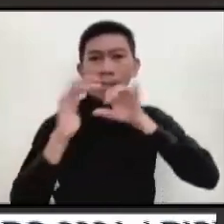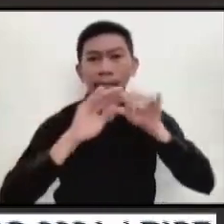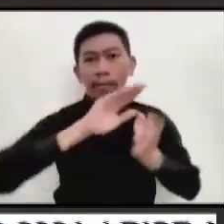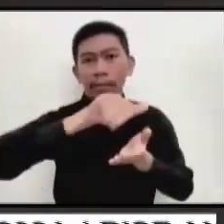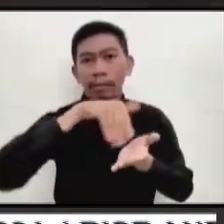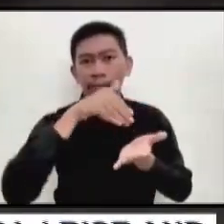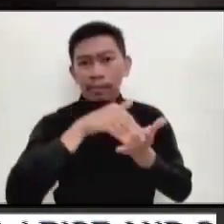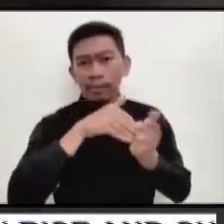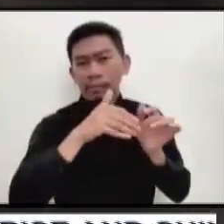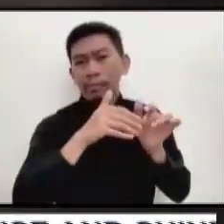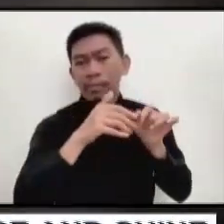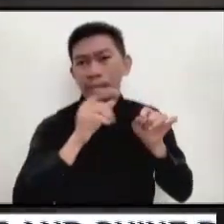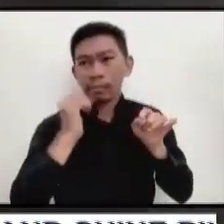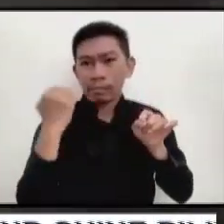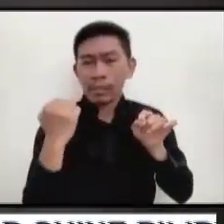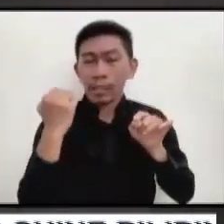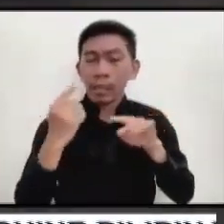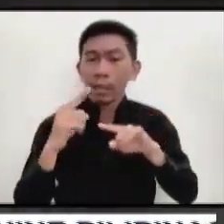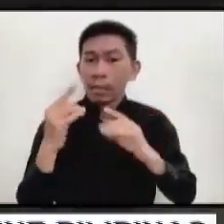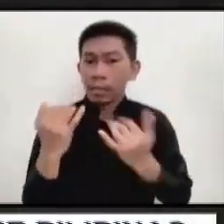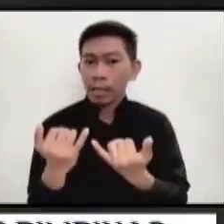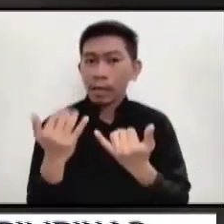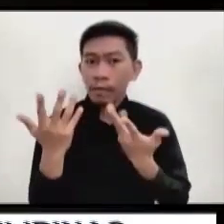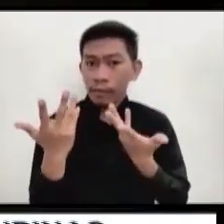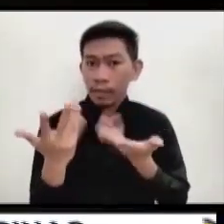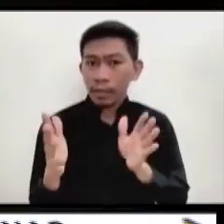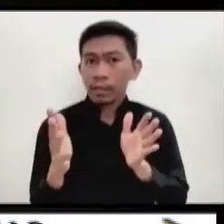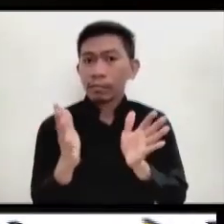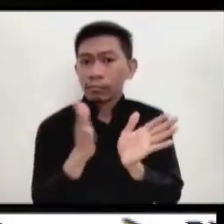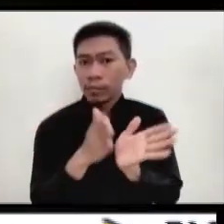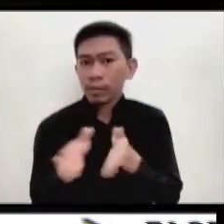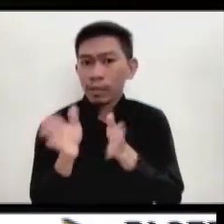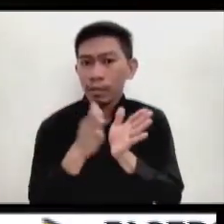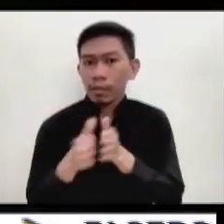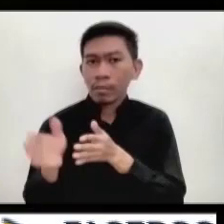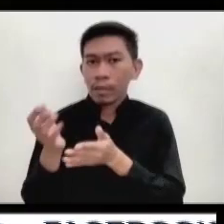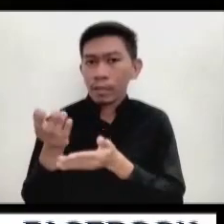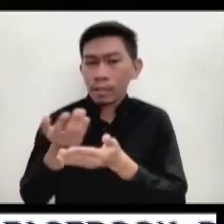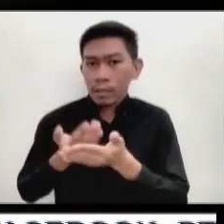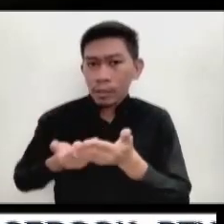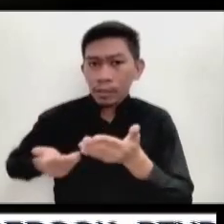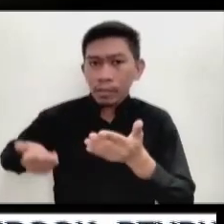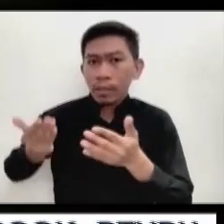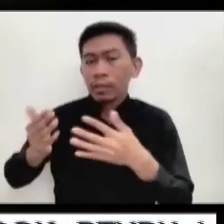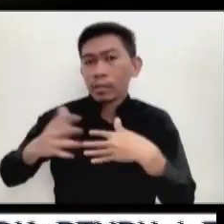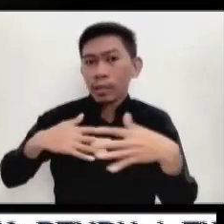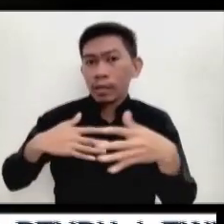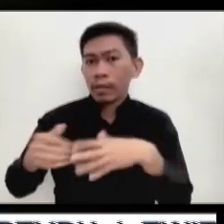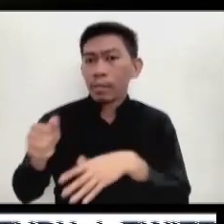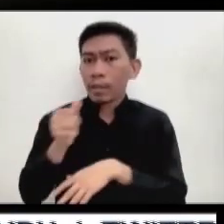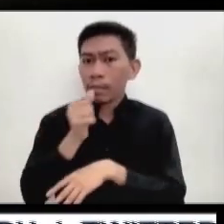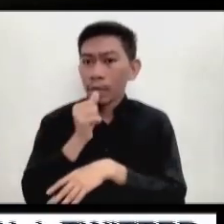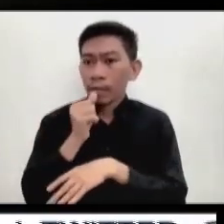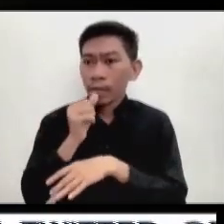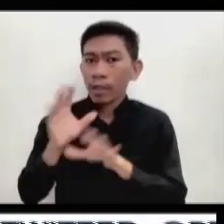have prepositioned our equipment, even yung mga private contractors namin dito, tumutulong na